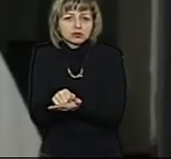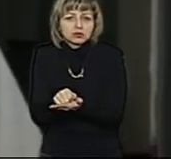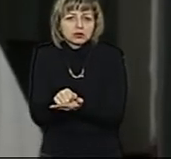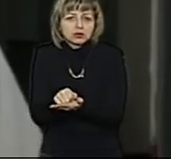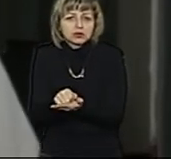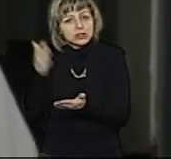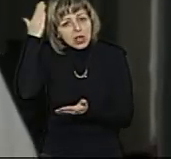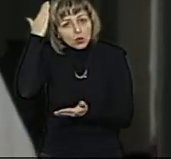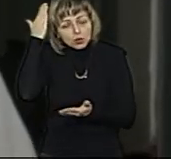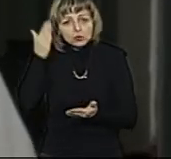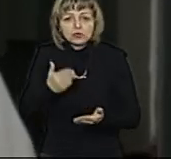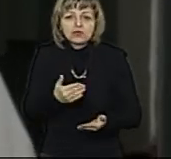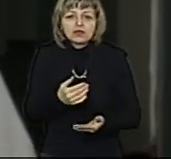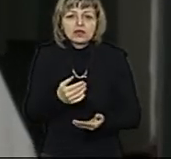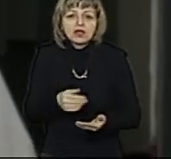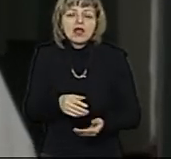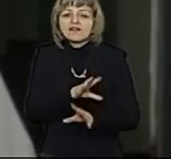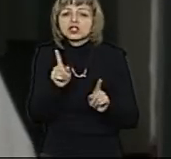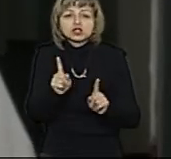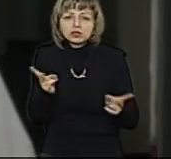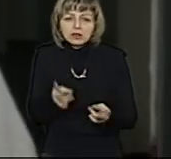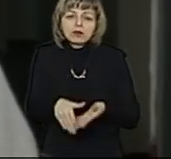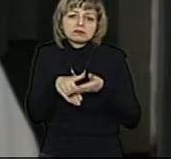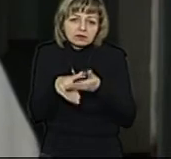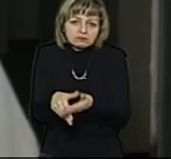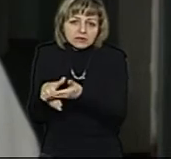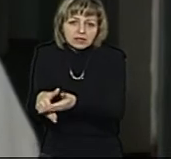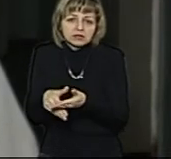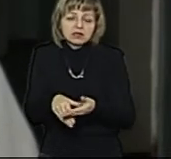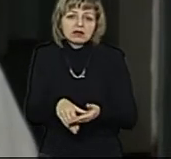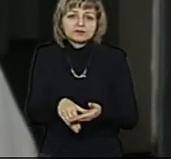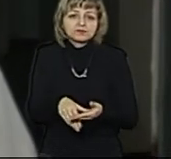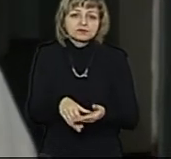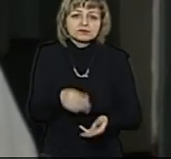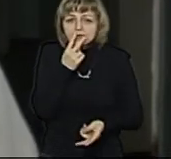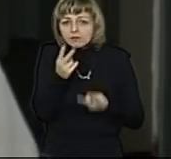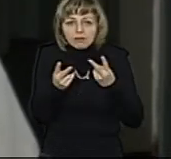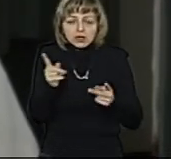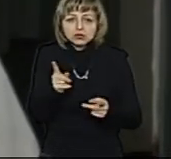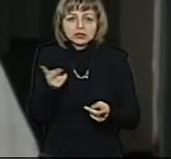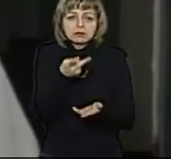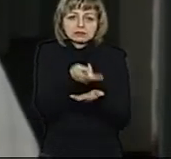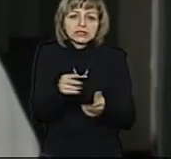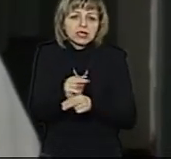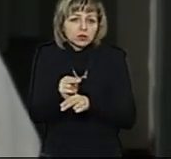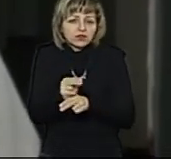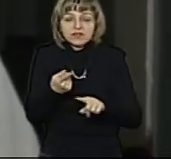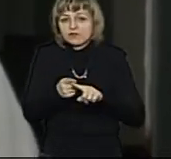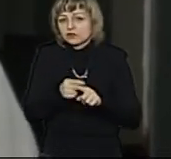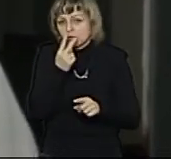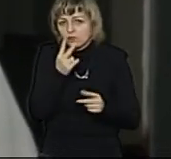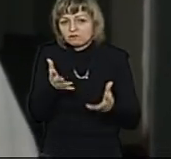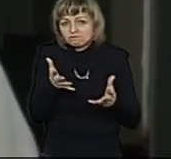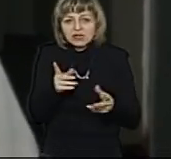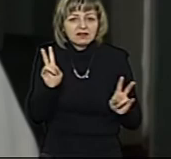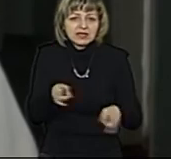апоневроза на голові. Амбулаторна допомога надана всім трьом. Розцінюємо, чи потребують стаціонарного лікування. В даному випадку